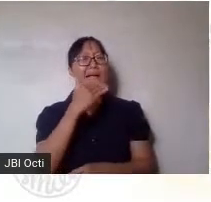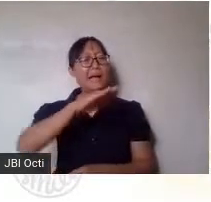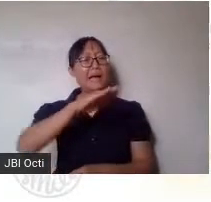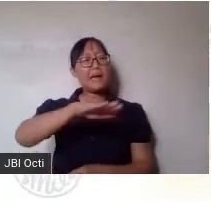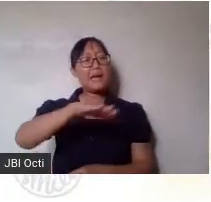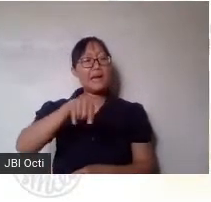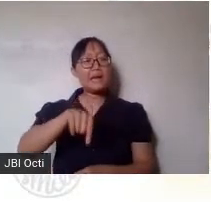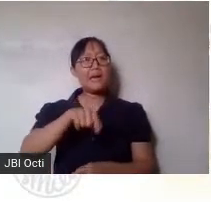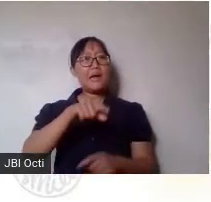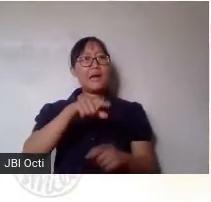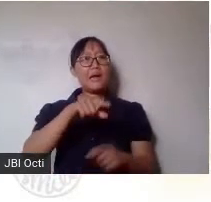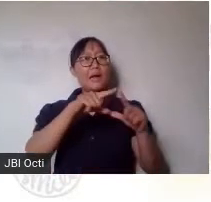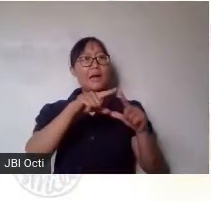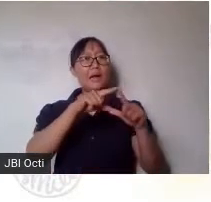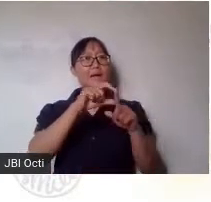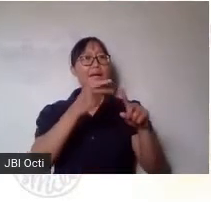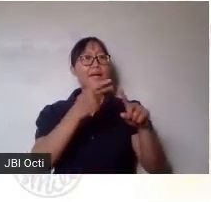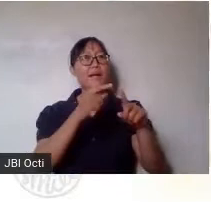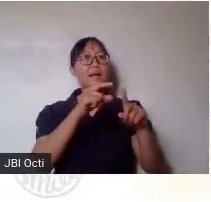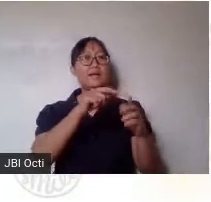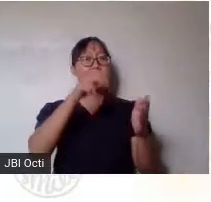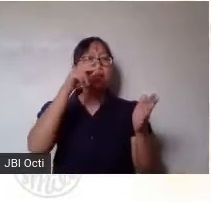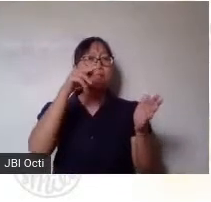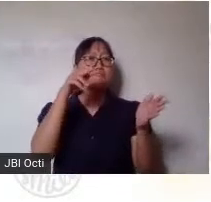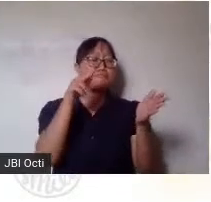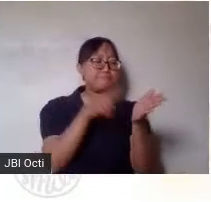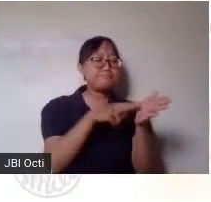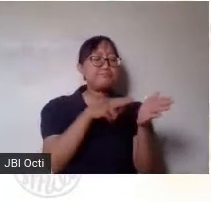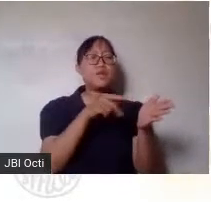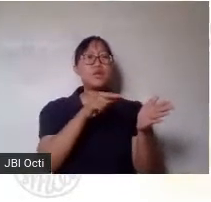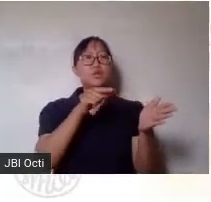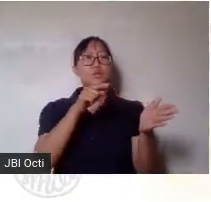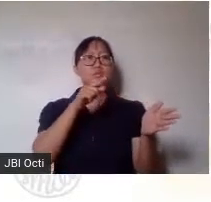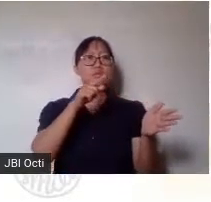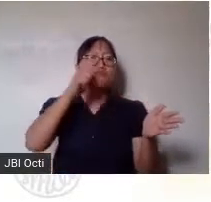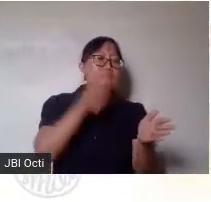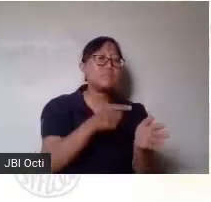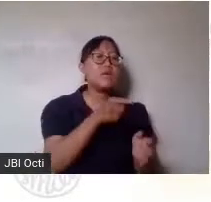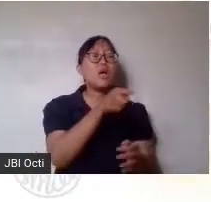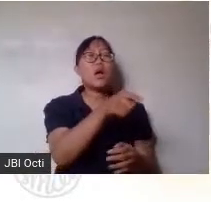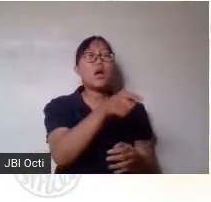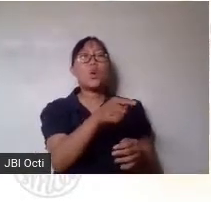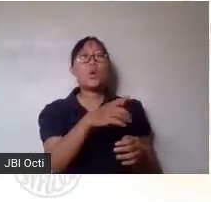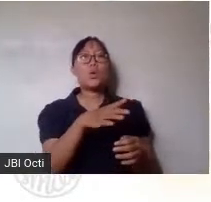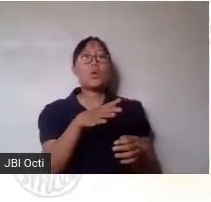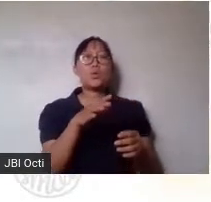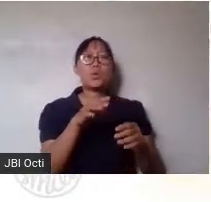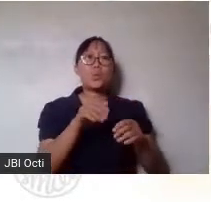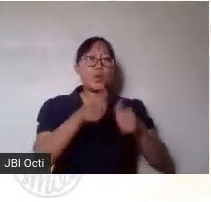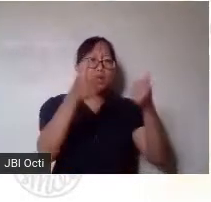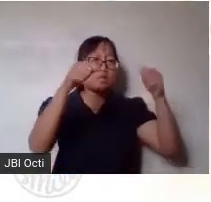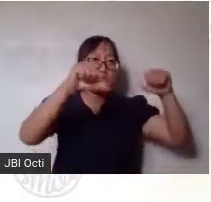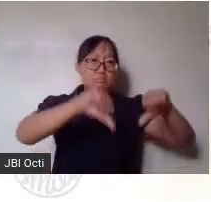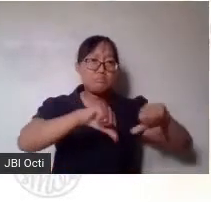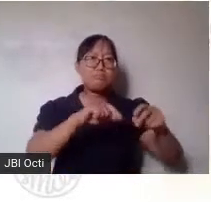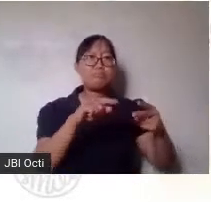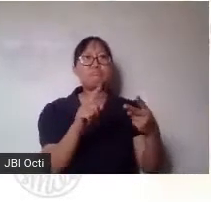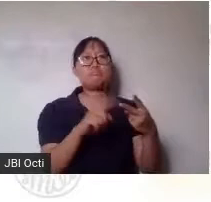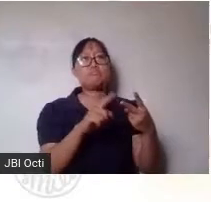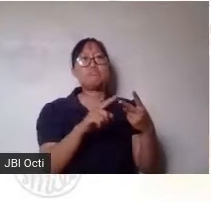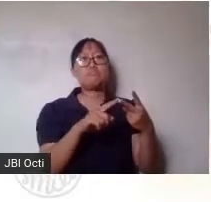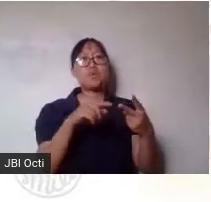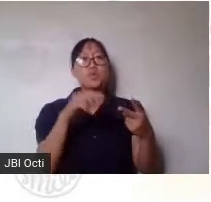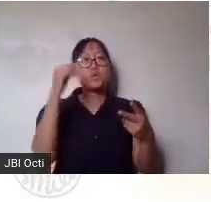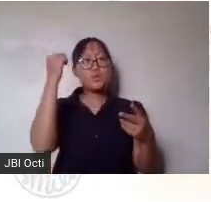berprestasi di sekolah, anak-anak yang nakal, anak-anak yang kemudian memang tidak bisa mengikuti pelajaran, ya, dan ini